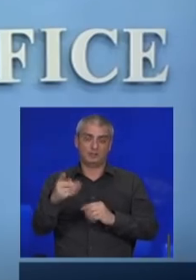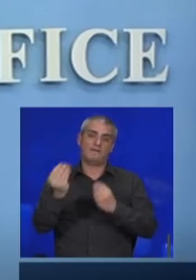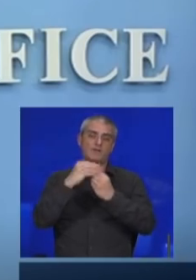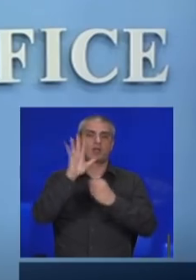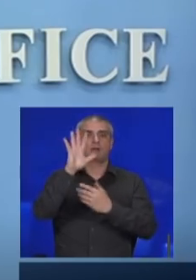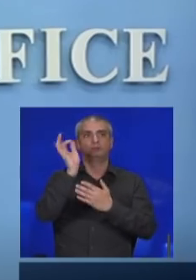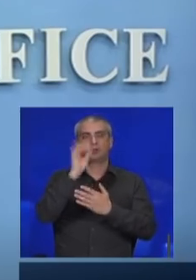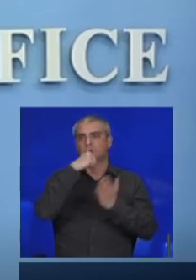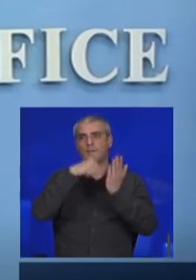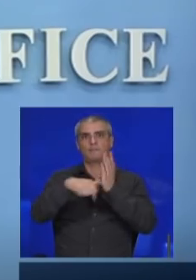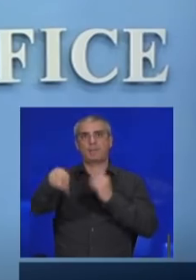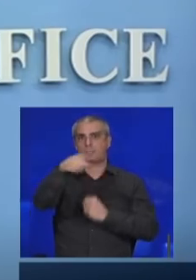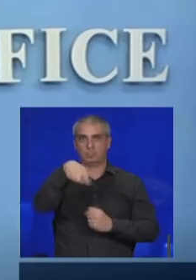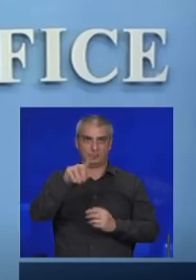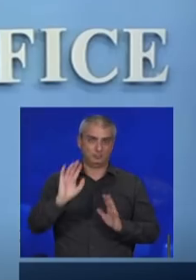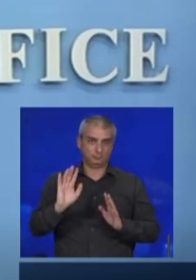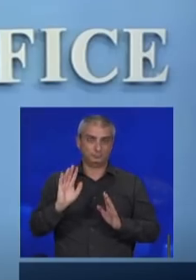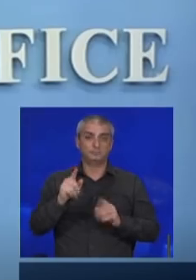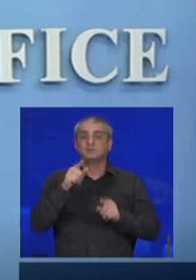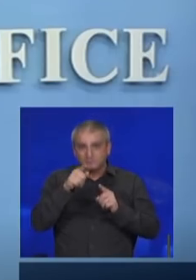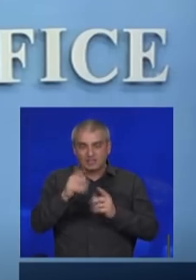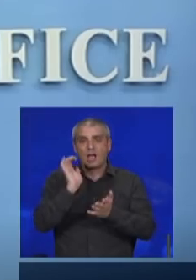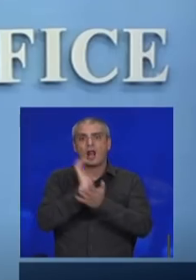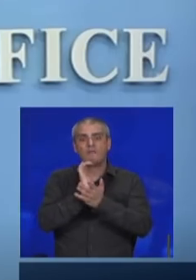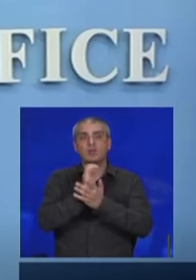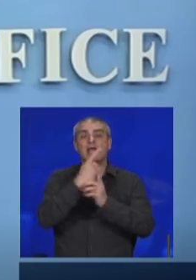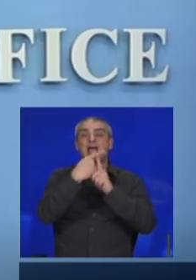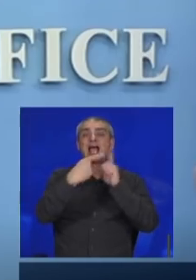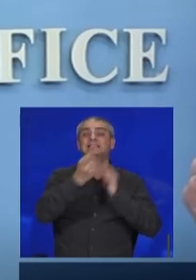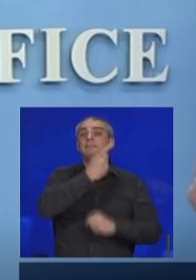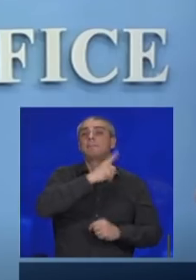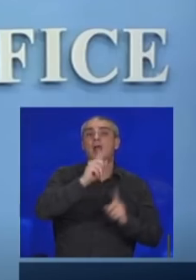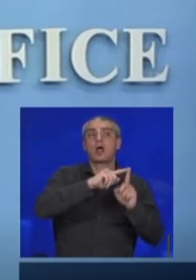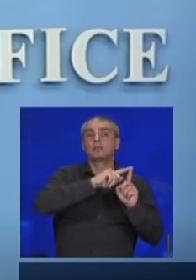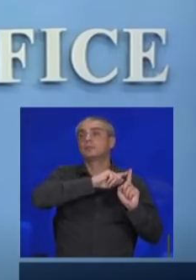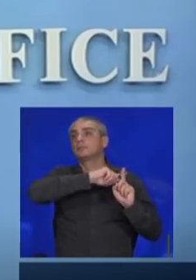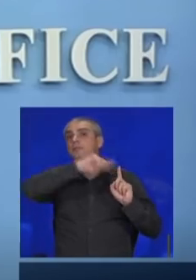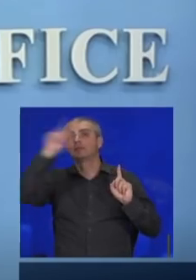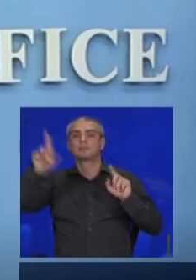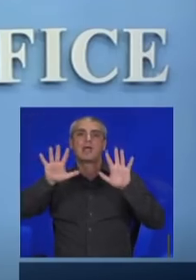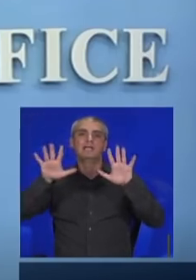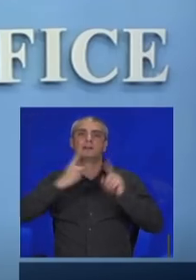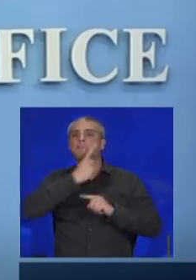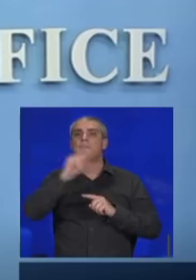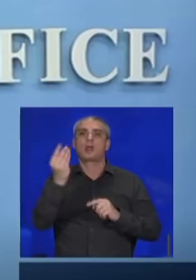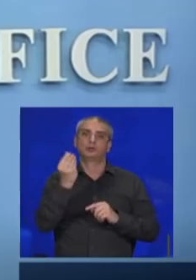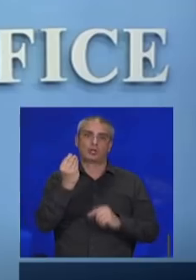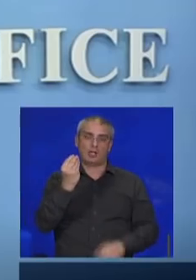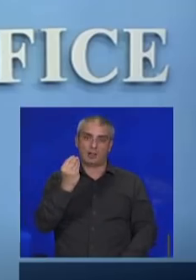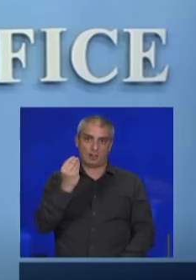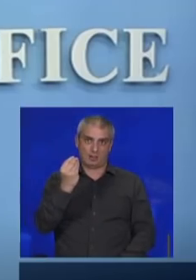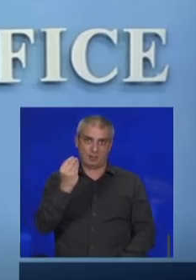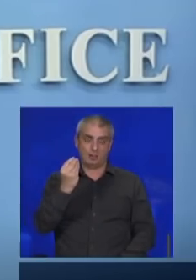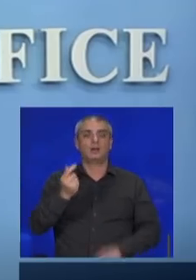הבנקים, ומדובר על הלוואות בין 500,000 ל-10 מיליון שקלים, ואפשר לקחת